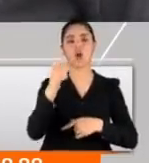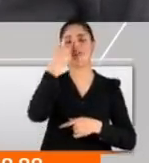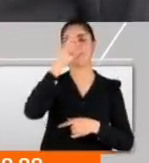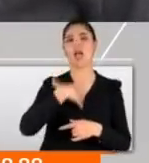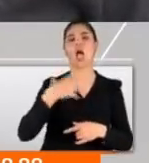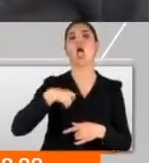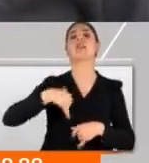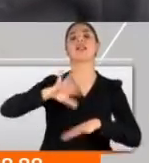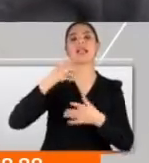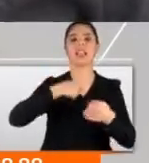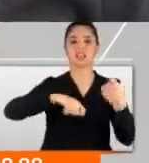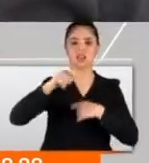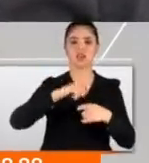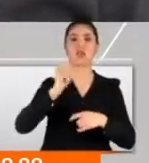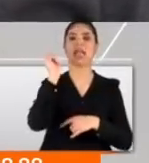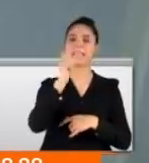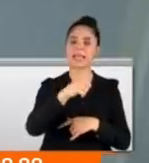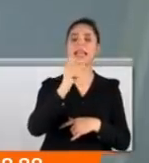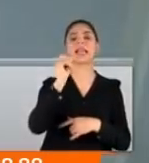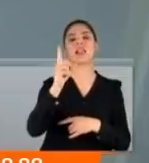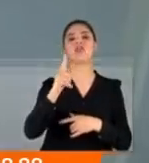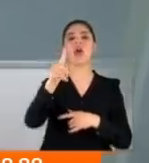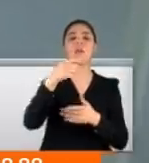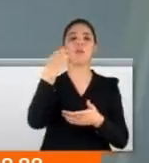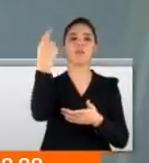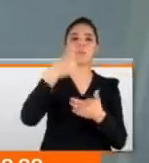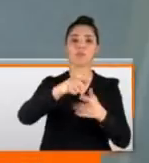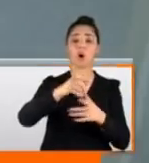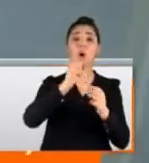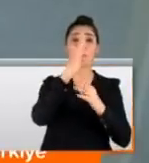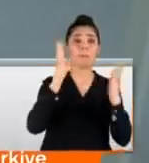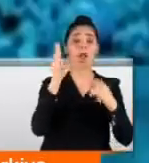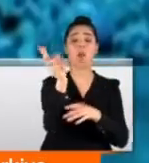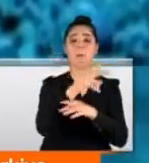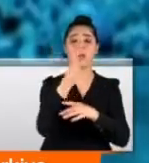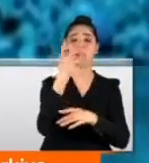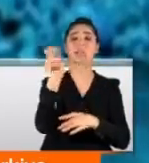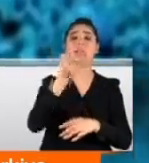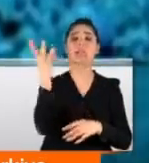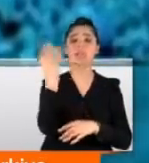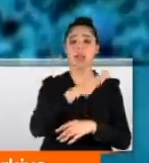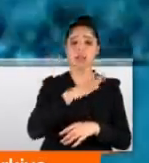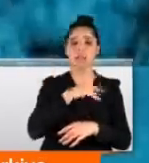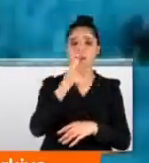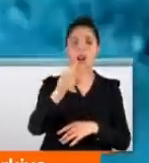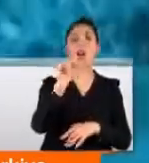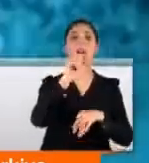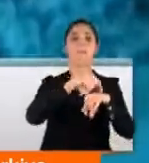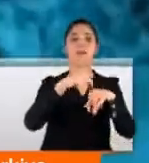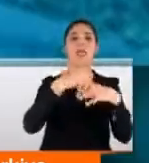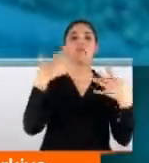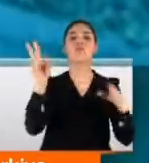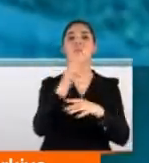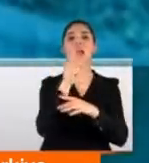balıkları. Çünkü il ve ilçe büyüklüklerine götürecekler. İstilacı balon balığının 8 türü var. Av desteği sadece benekli büyük balıklar